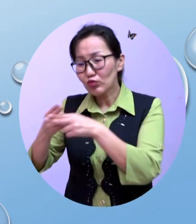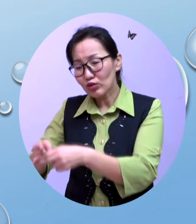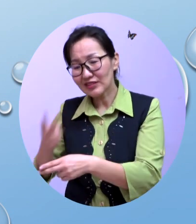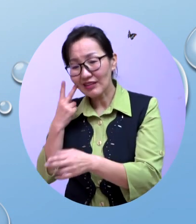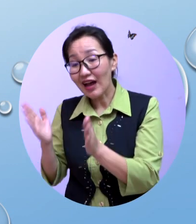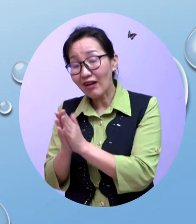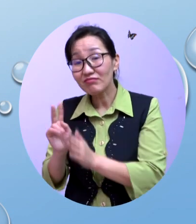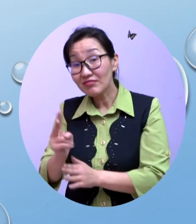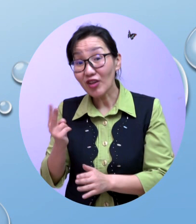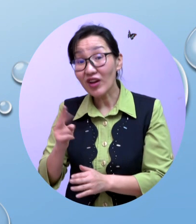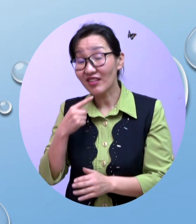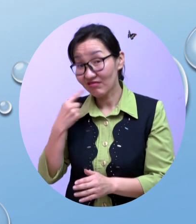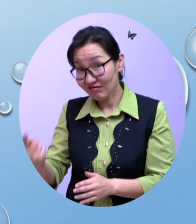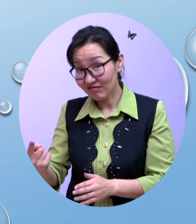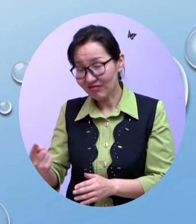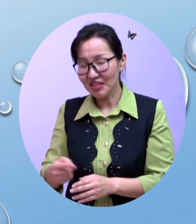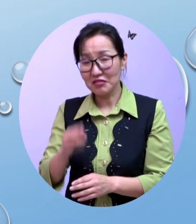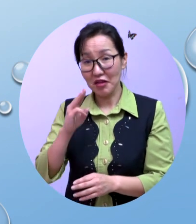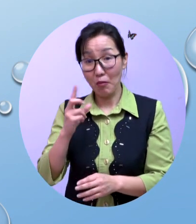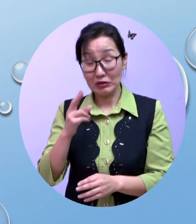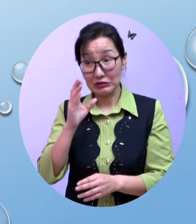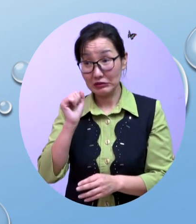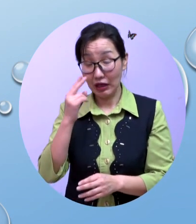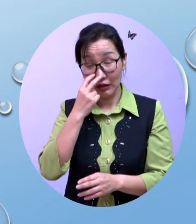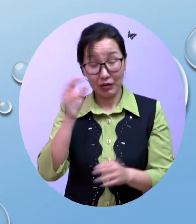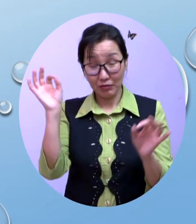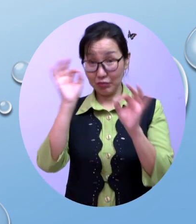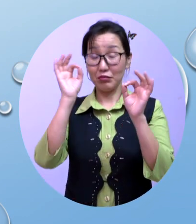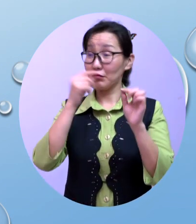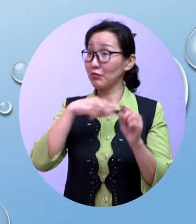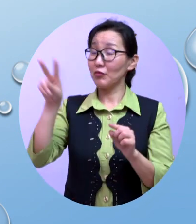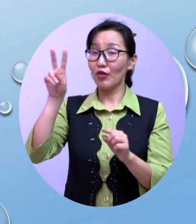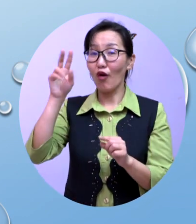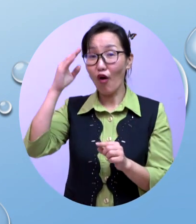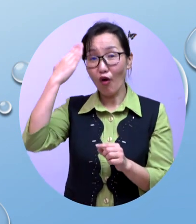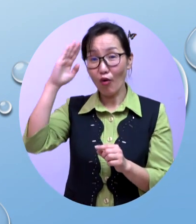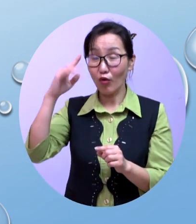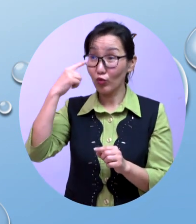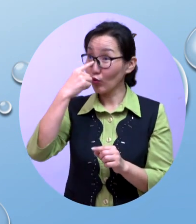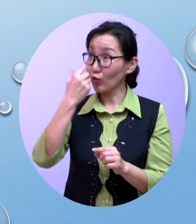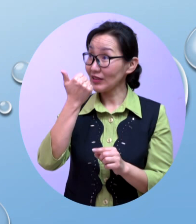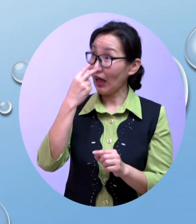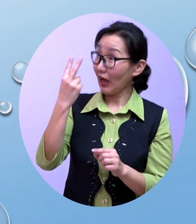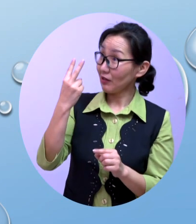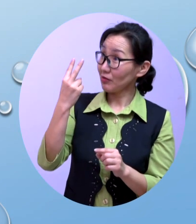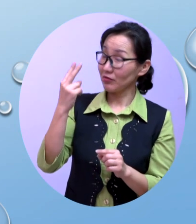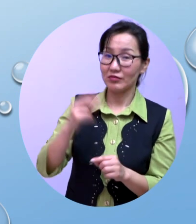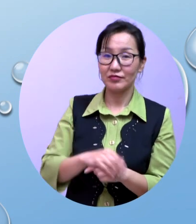гарахт нь хамт байгаарай гэж хэлэхэд тэмүүлэн саял дэнзэн өвөөгийн нүд рүү анхааралтай